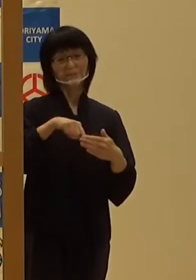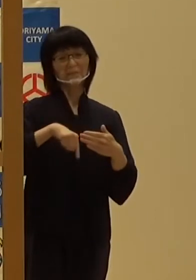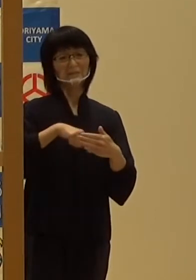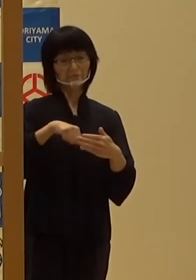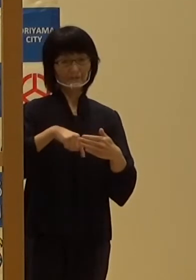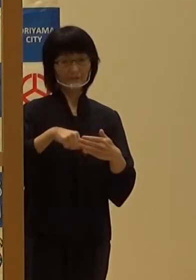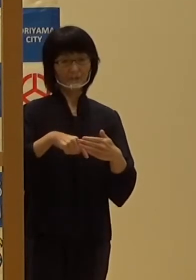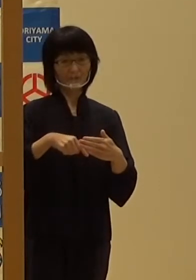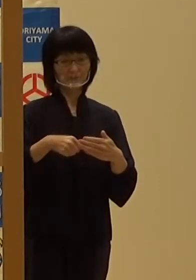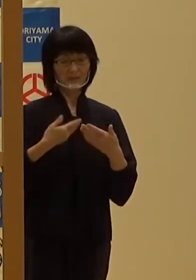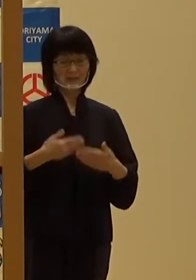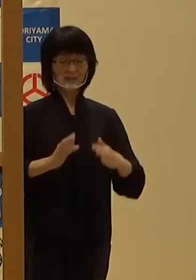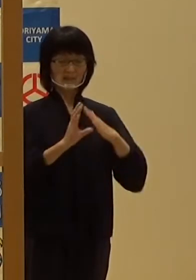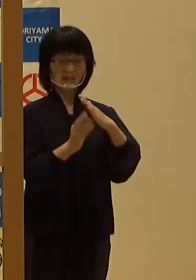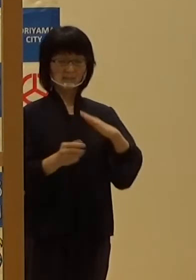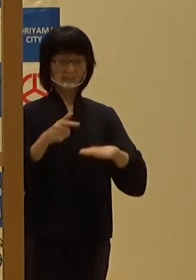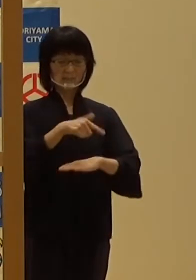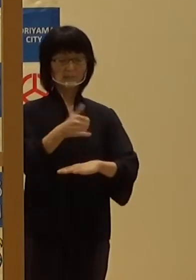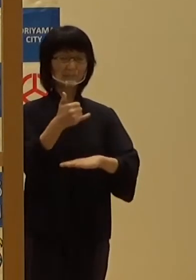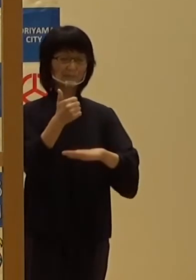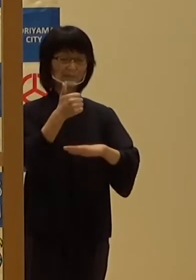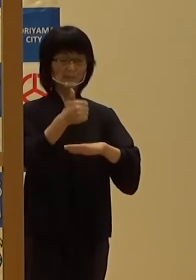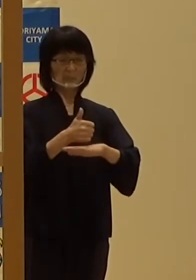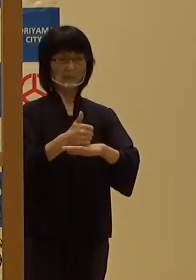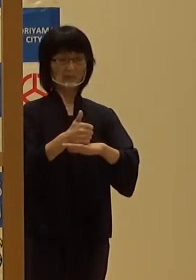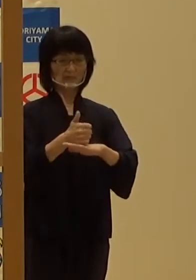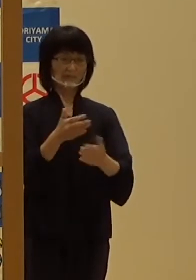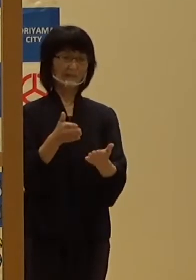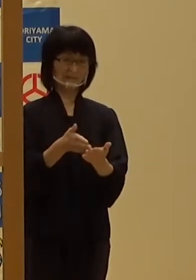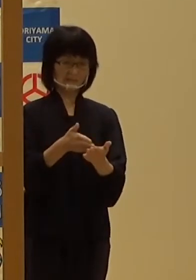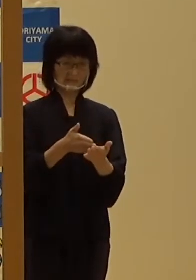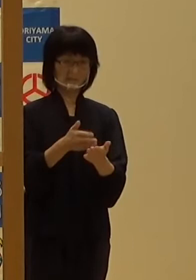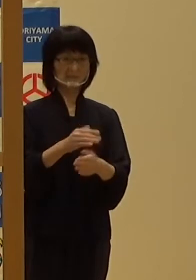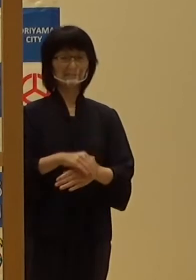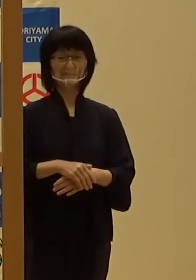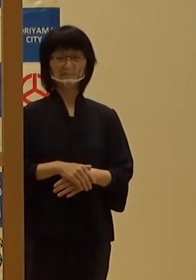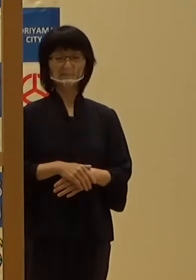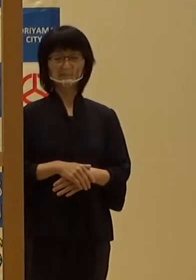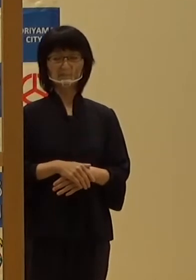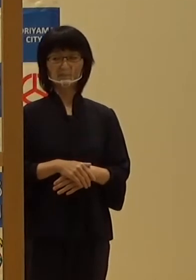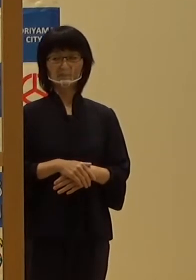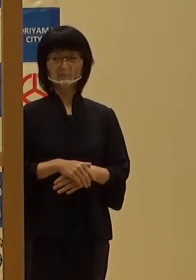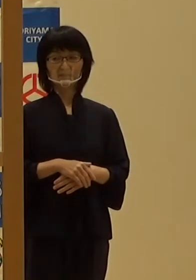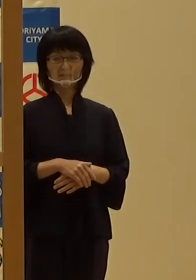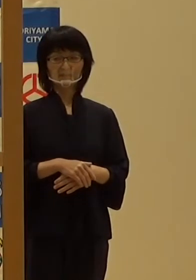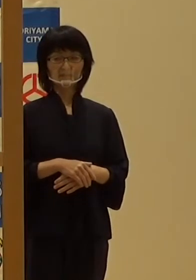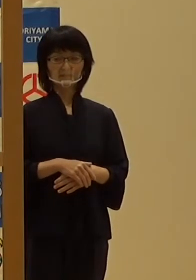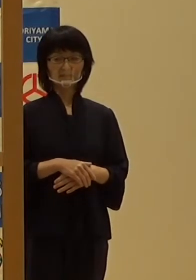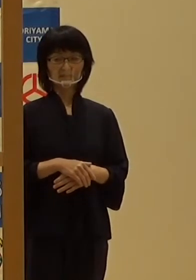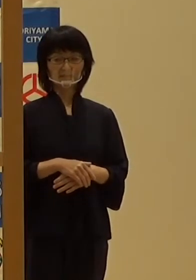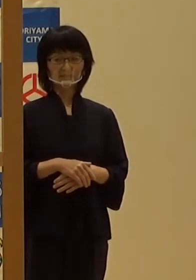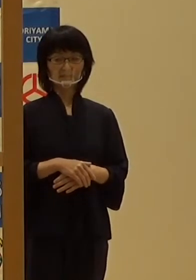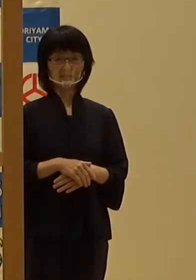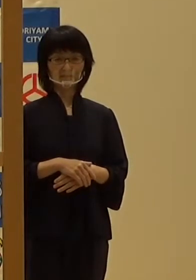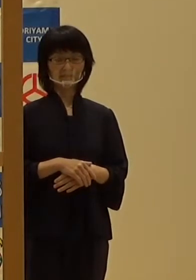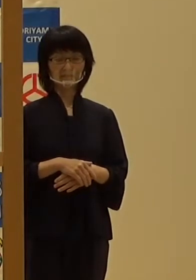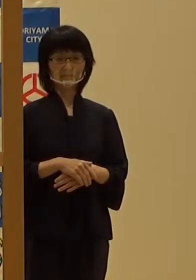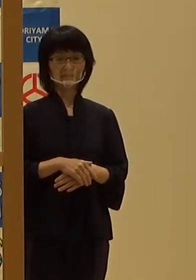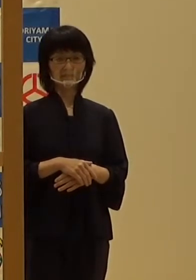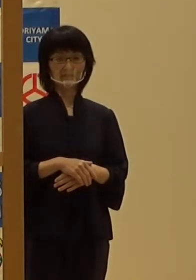構想部長から申し上げますが、若干、今申し上げたこと、補足的なことを申し上げますとです